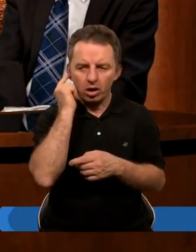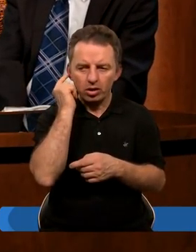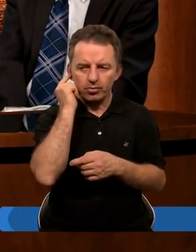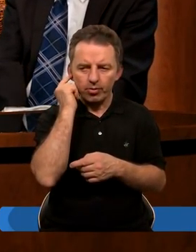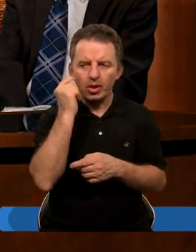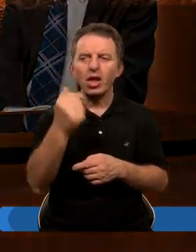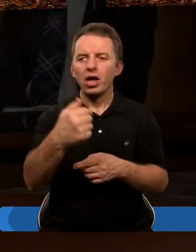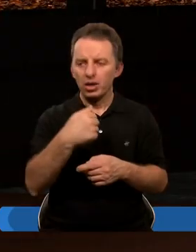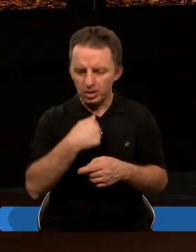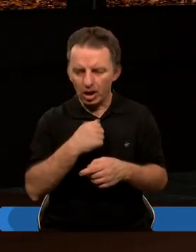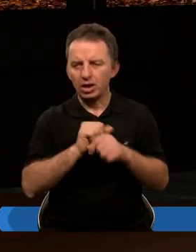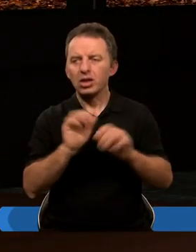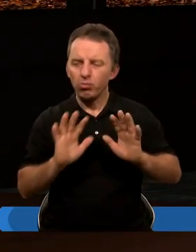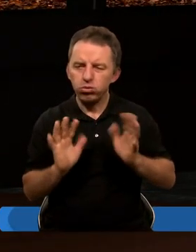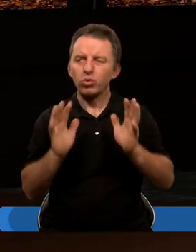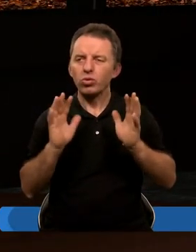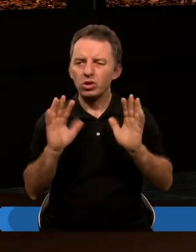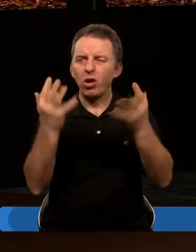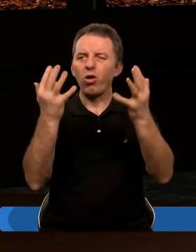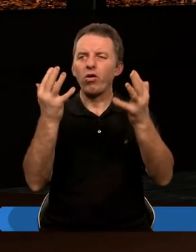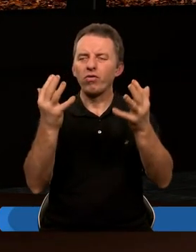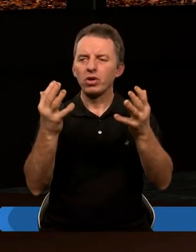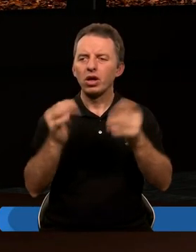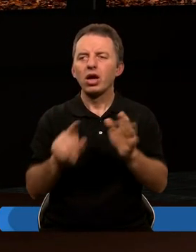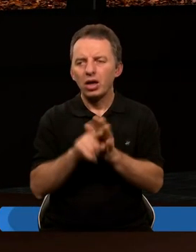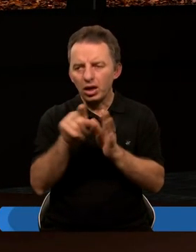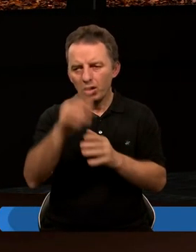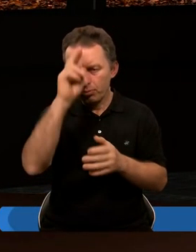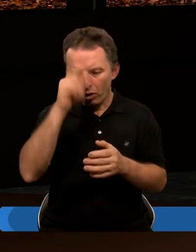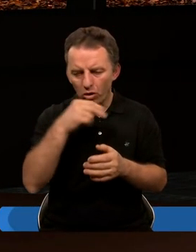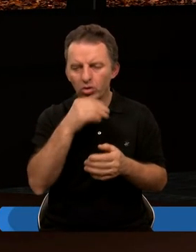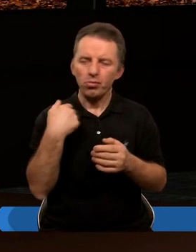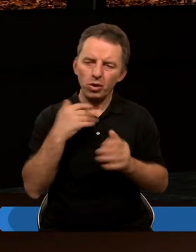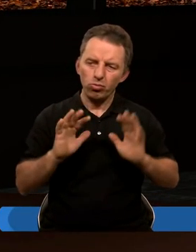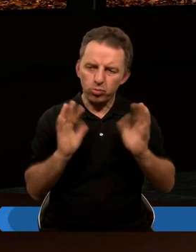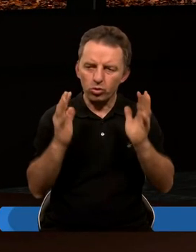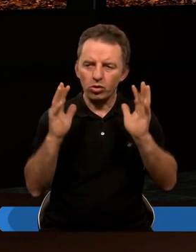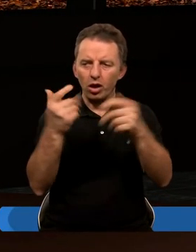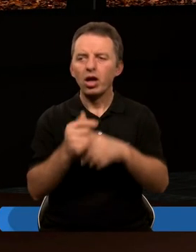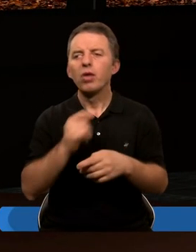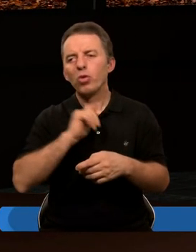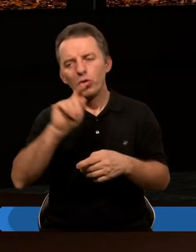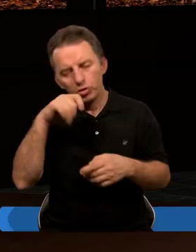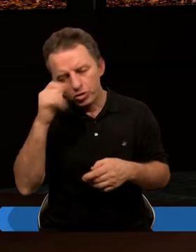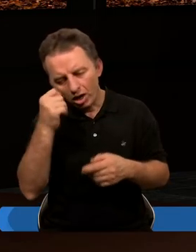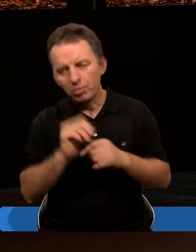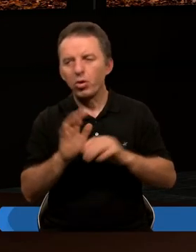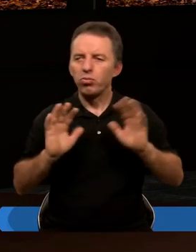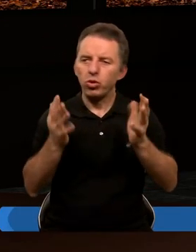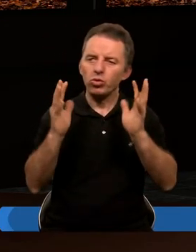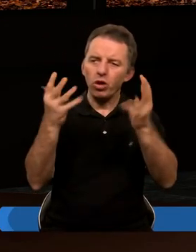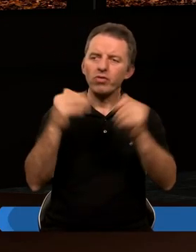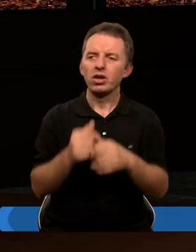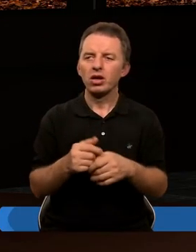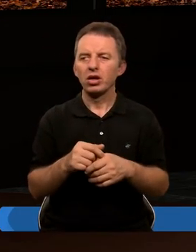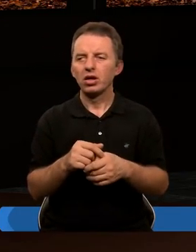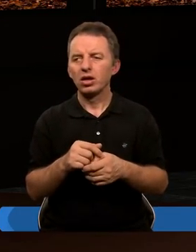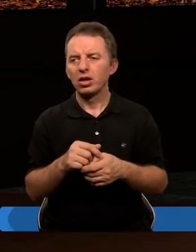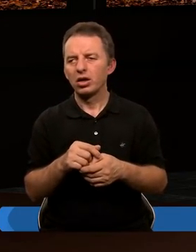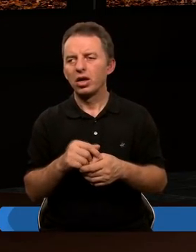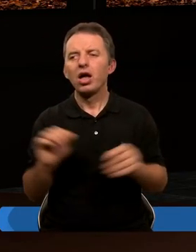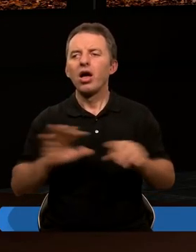ja to jestem buntownik, dlatego, że mój ojciec był buntownik, mój dziadek był buntownik, no